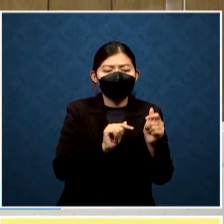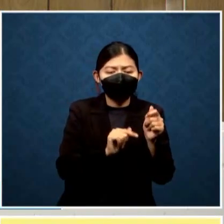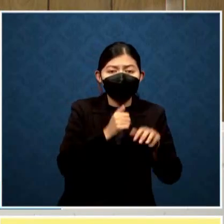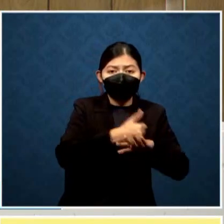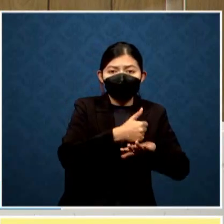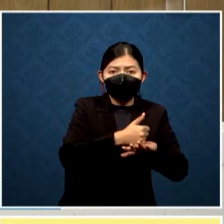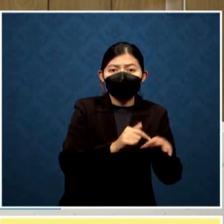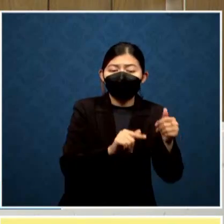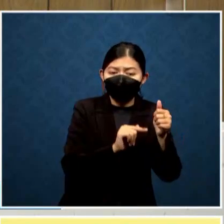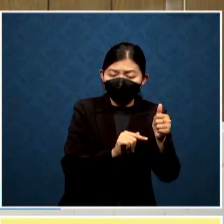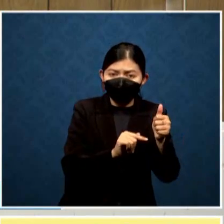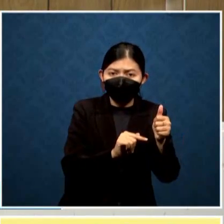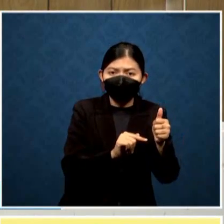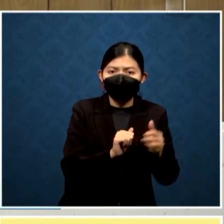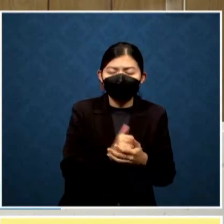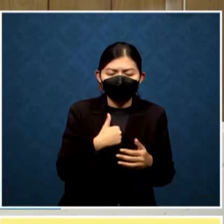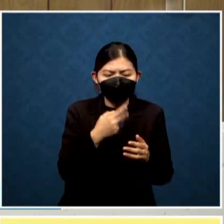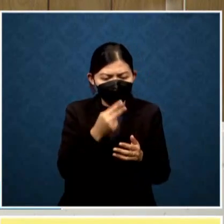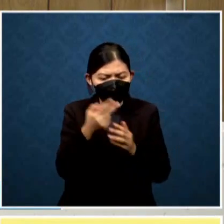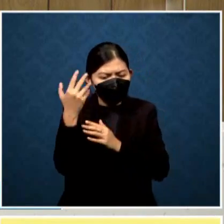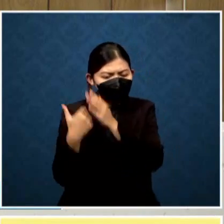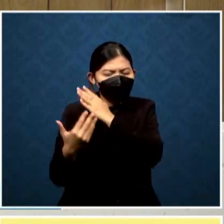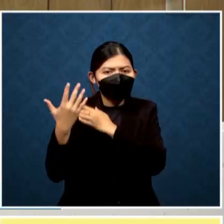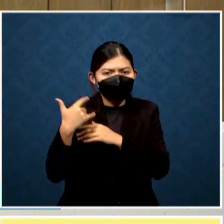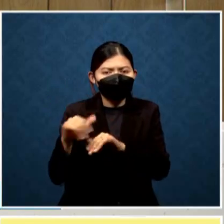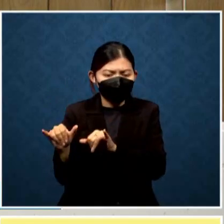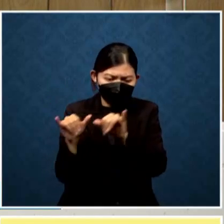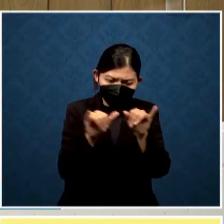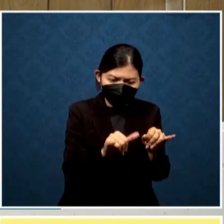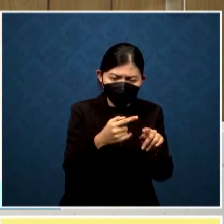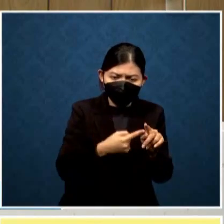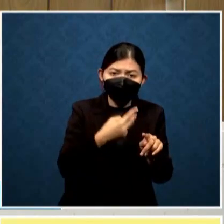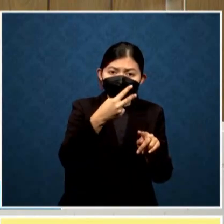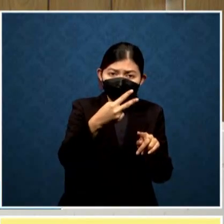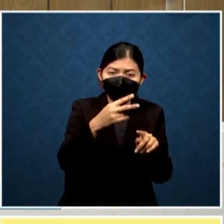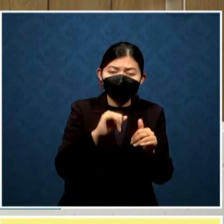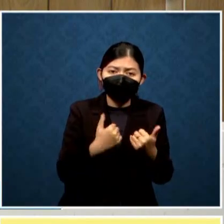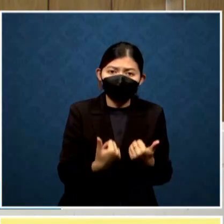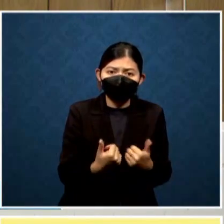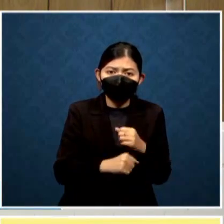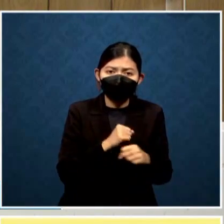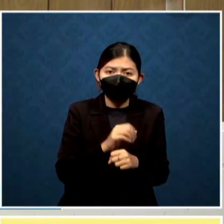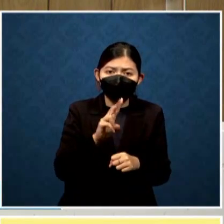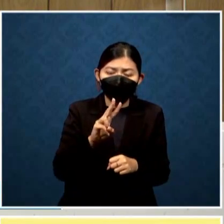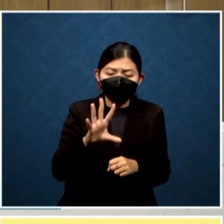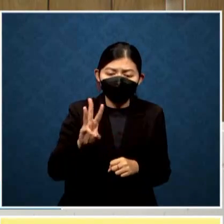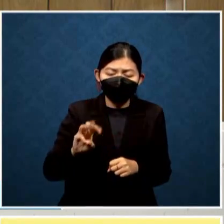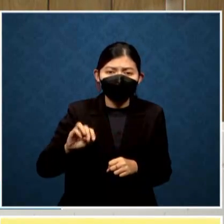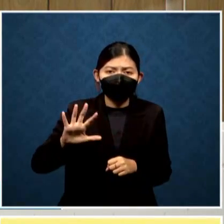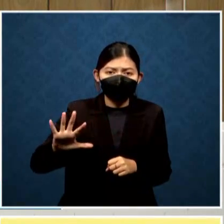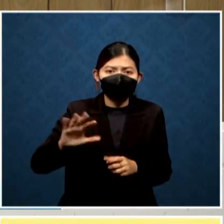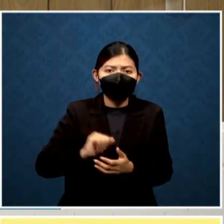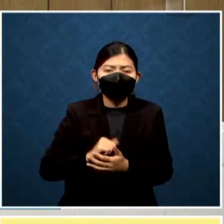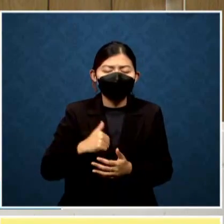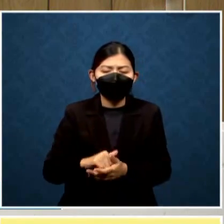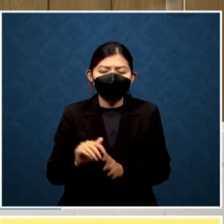นี้ผมดูจากประวัติก็ย้ายมาจริงๆเดือนกุมภาปีนี้เองแล้วก็ไปเรียนหนังสือตอน